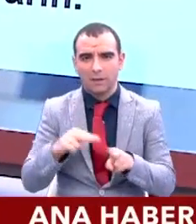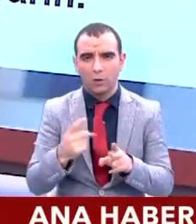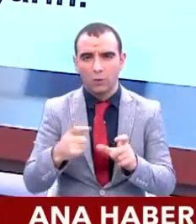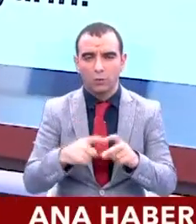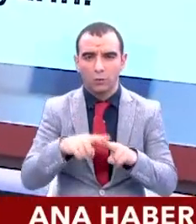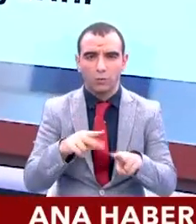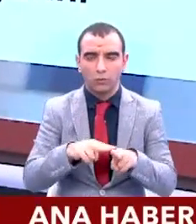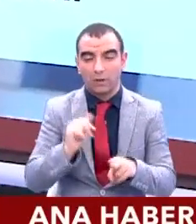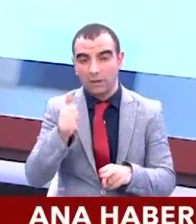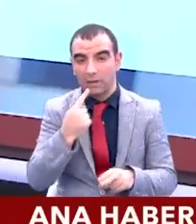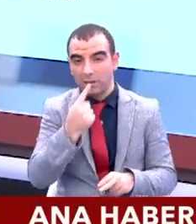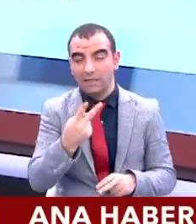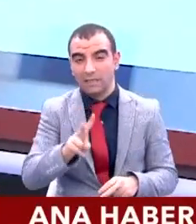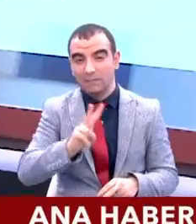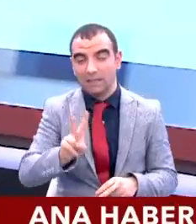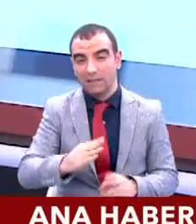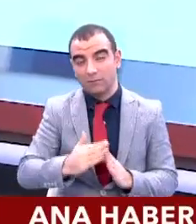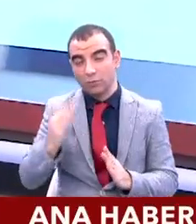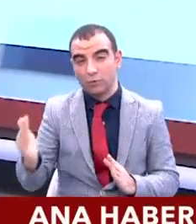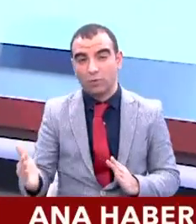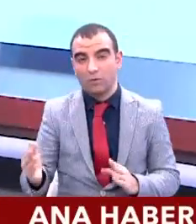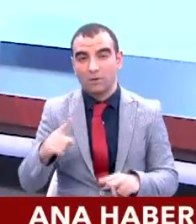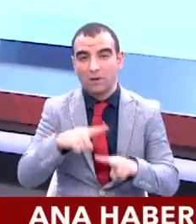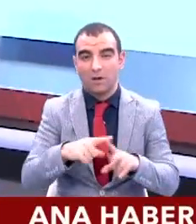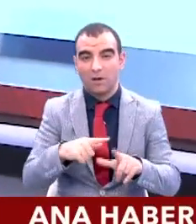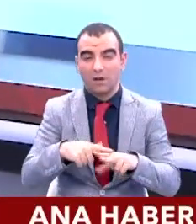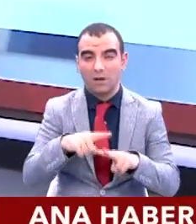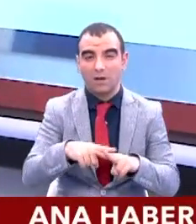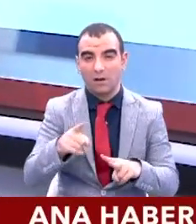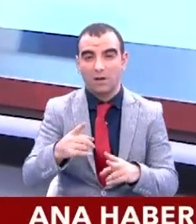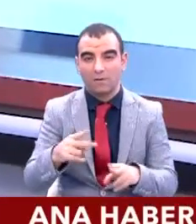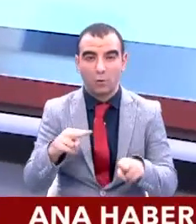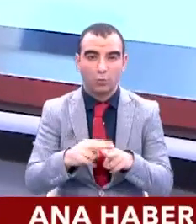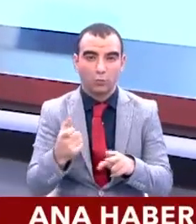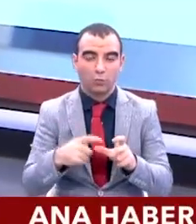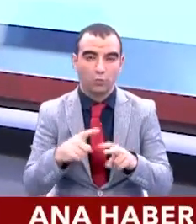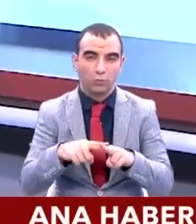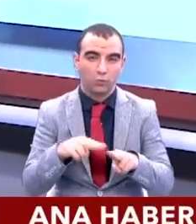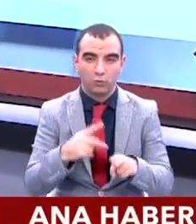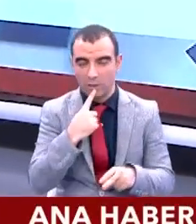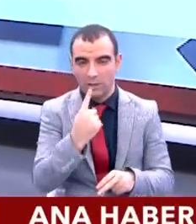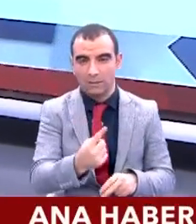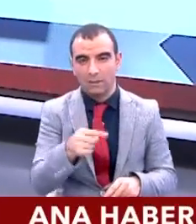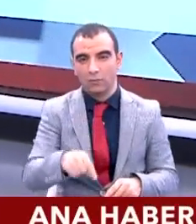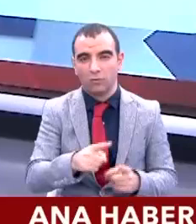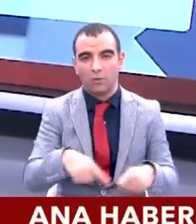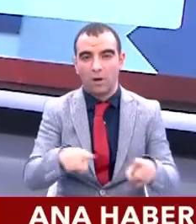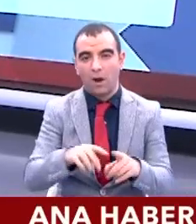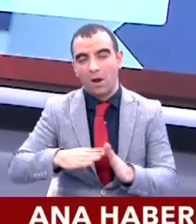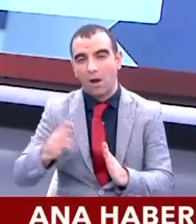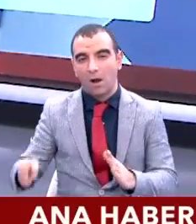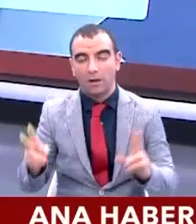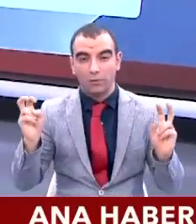deniyordu artık 2020 sonrası Doğan işte Alfa kuşağı deniyor orada da Yunan alfabesinin Niye ilk harfi hemen dayatıldı ayrı mesele